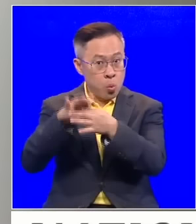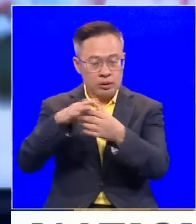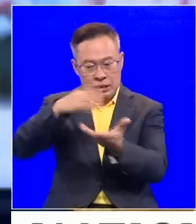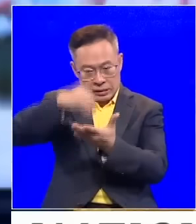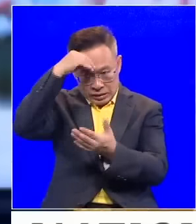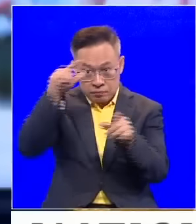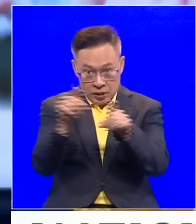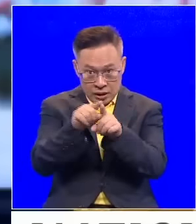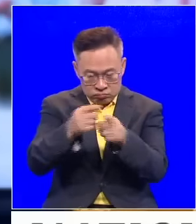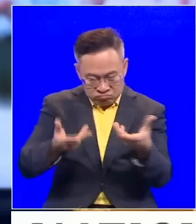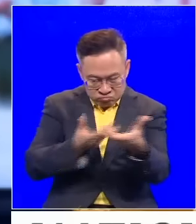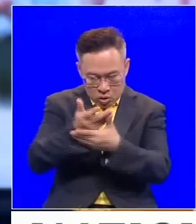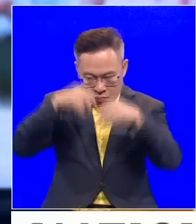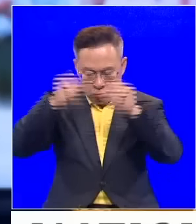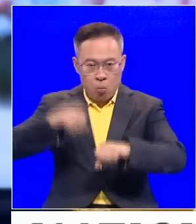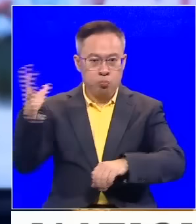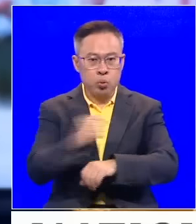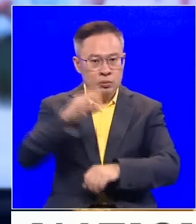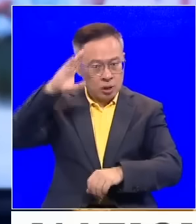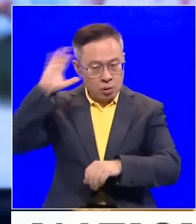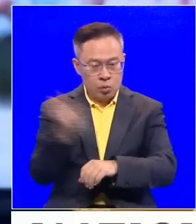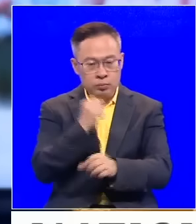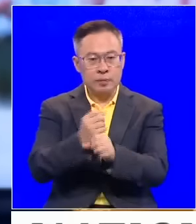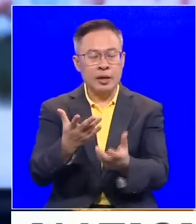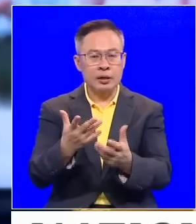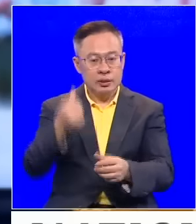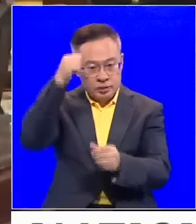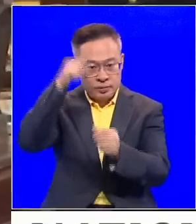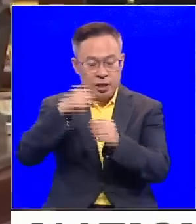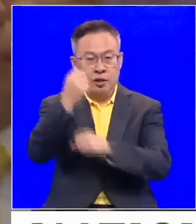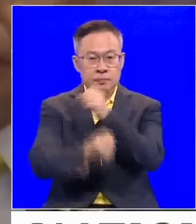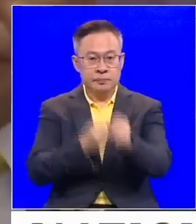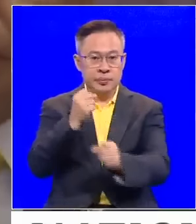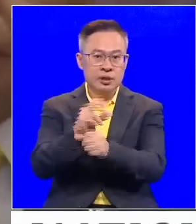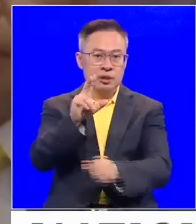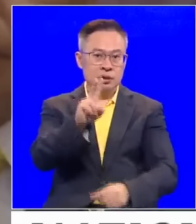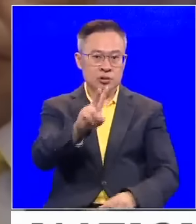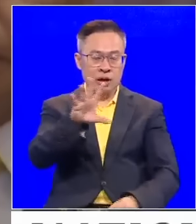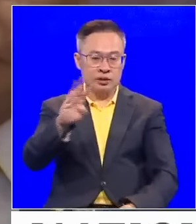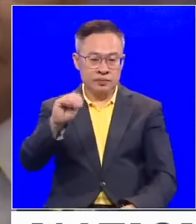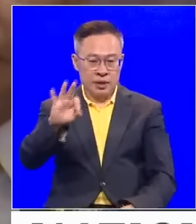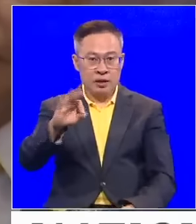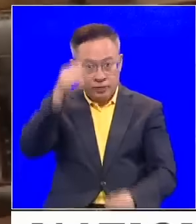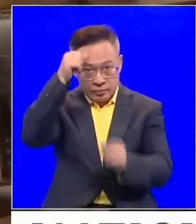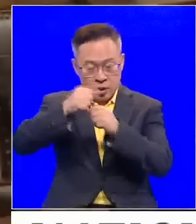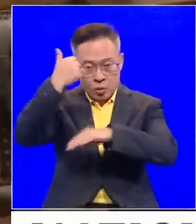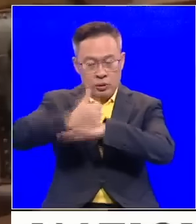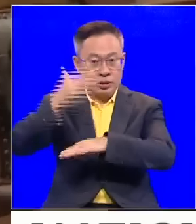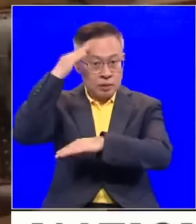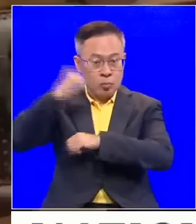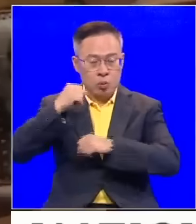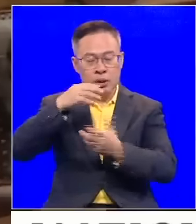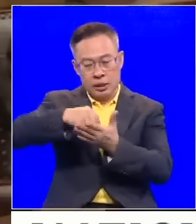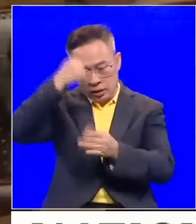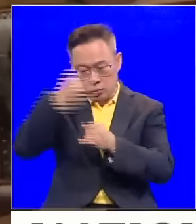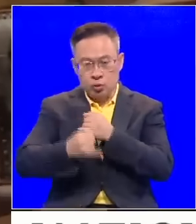ในอดีตสมัยปี2549จำกันได้ไหมพลเอกสนธิบุญรัตน์กฤตผู้บัญชาการทหารบกตอนนั้